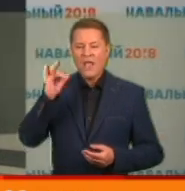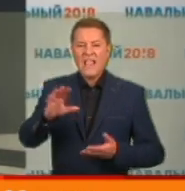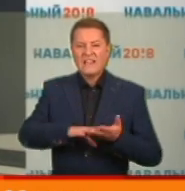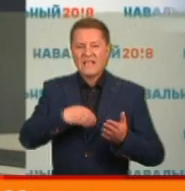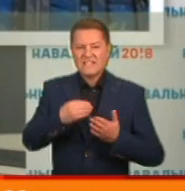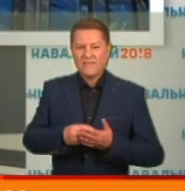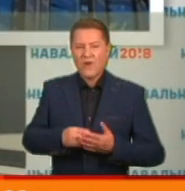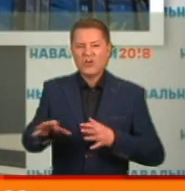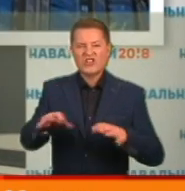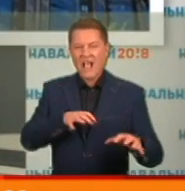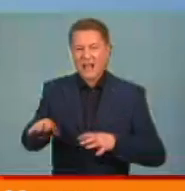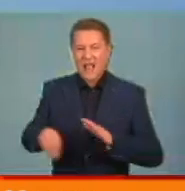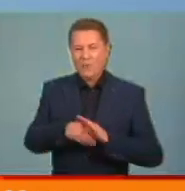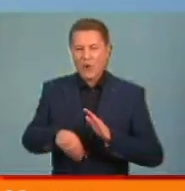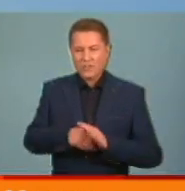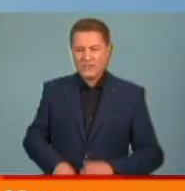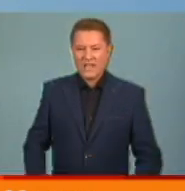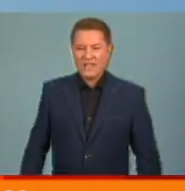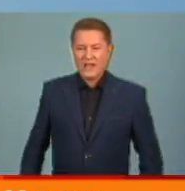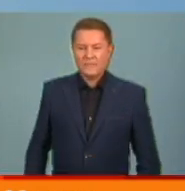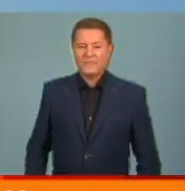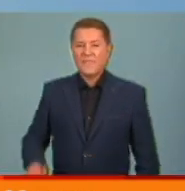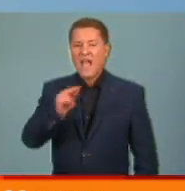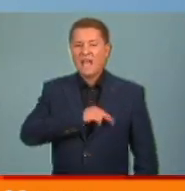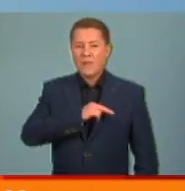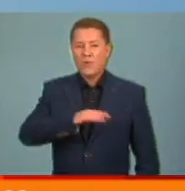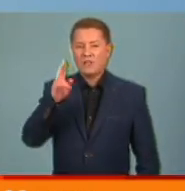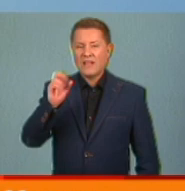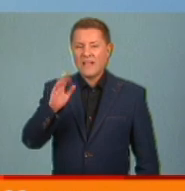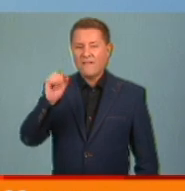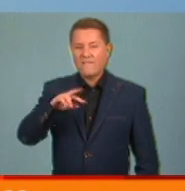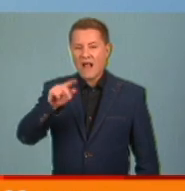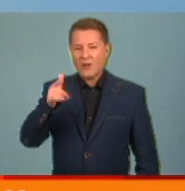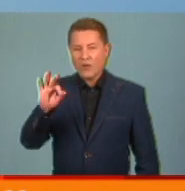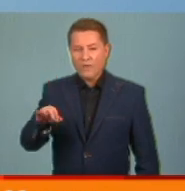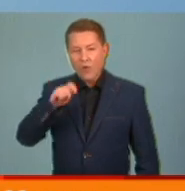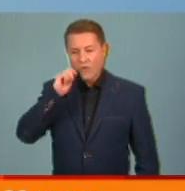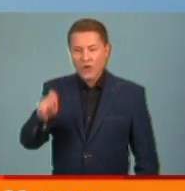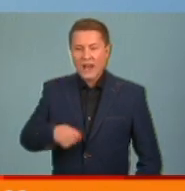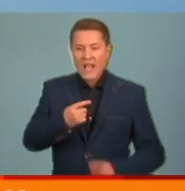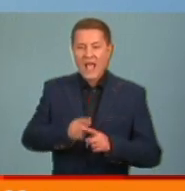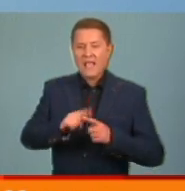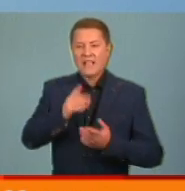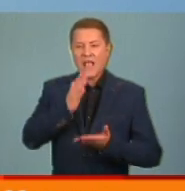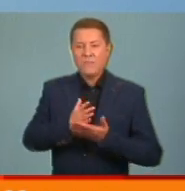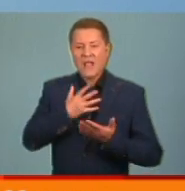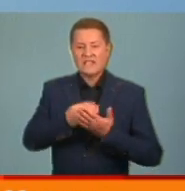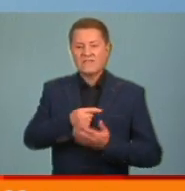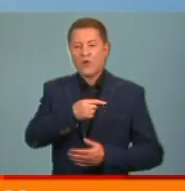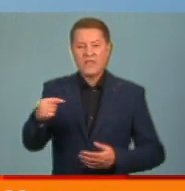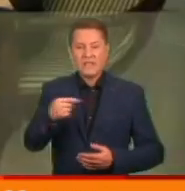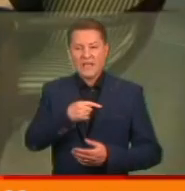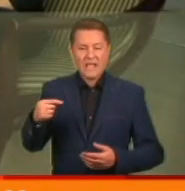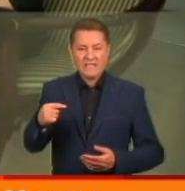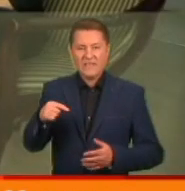шахраєм-дефіс-корупціонером. Робота Навального в Україні теж имело свой абсолютно негативный эффект для